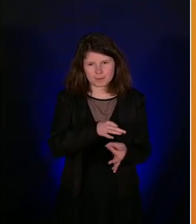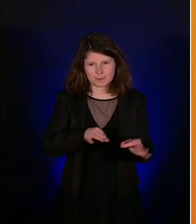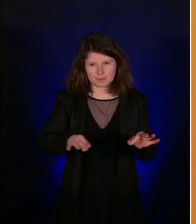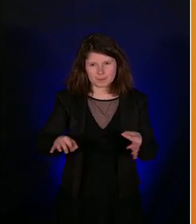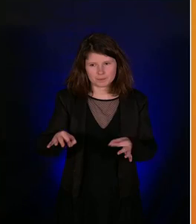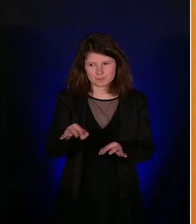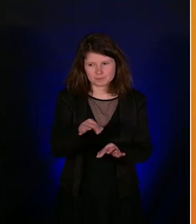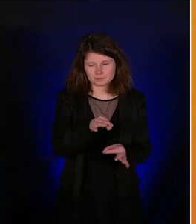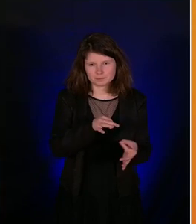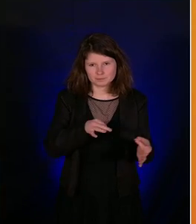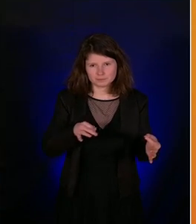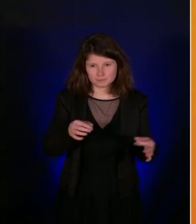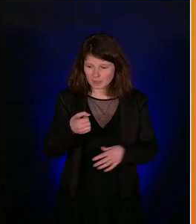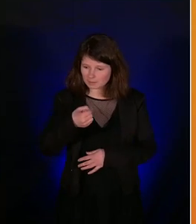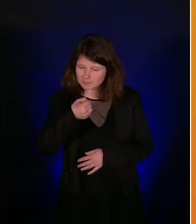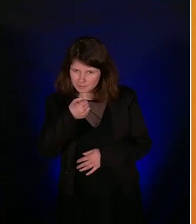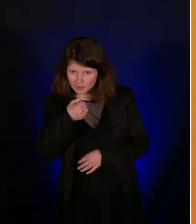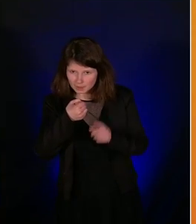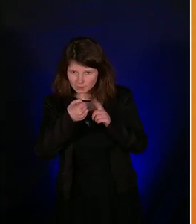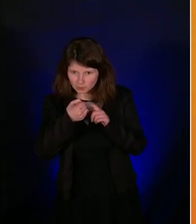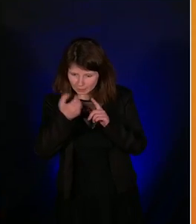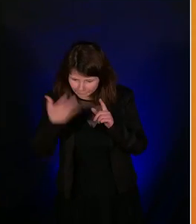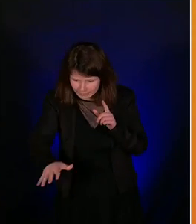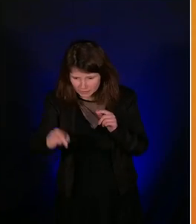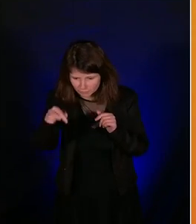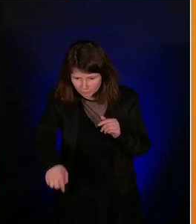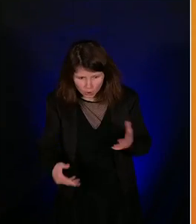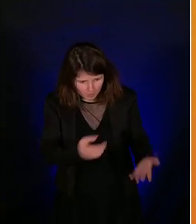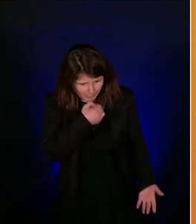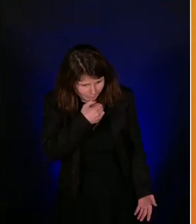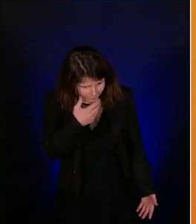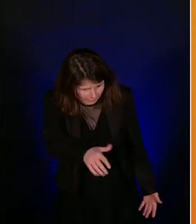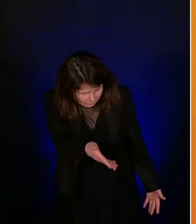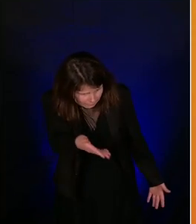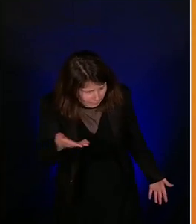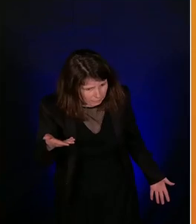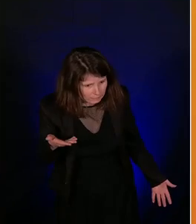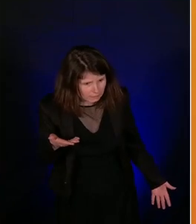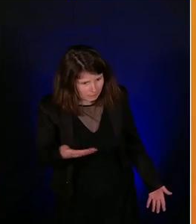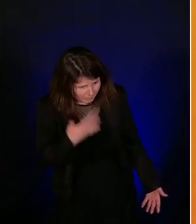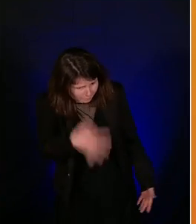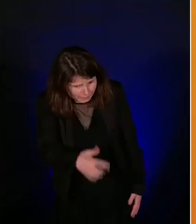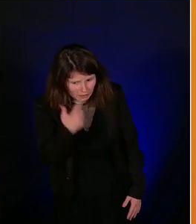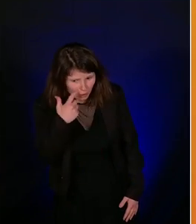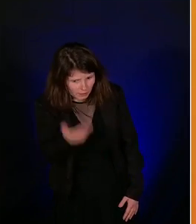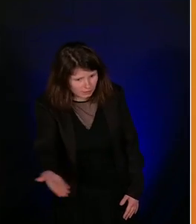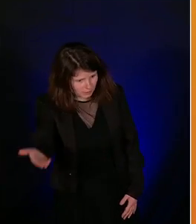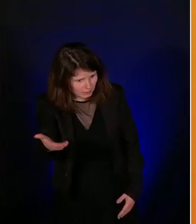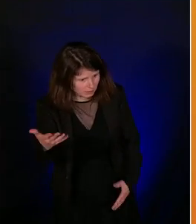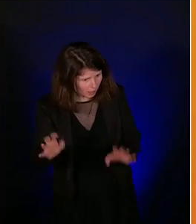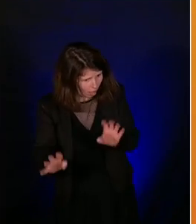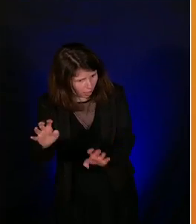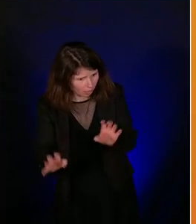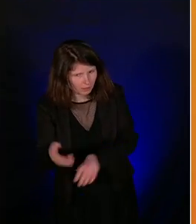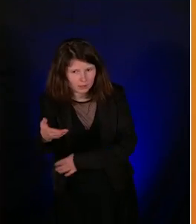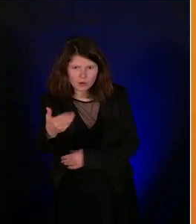dit il a le micro mais il finit finit alors s'il te plaît s'il te plaît regardez ce que ça crée là